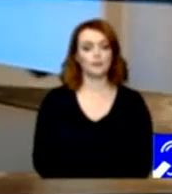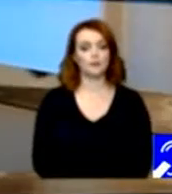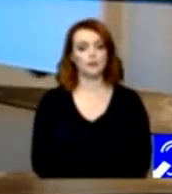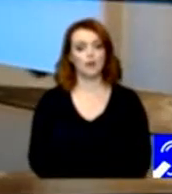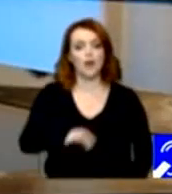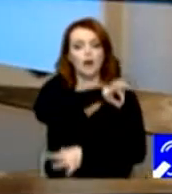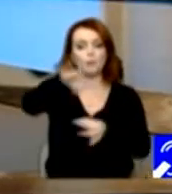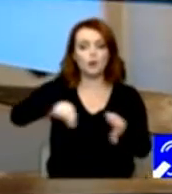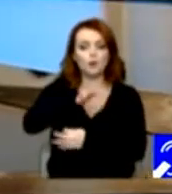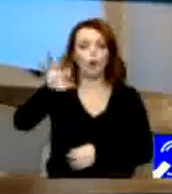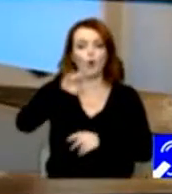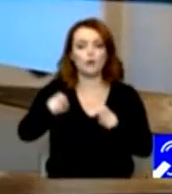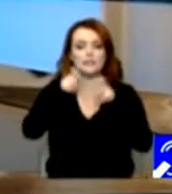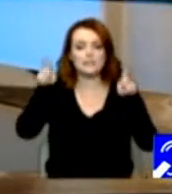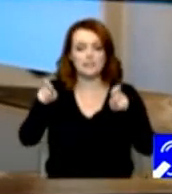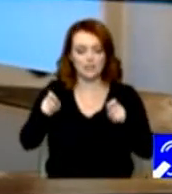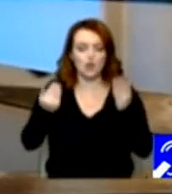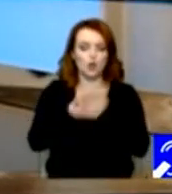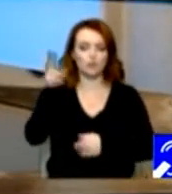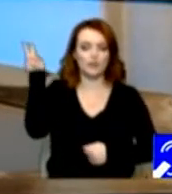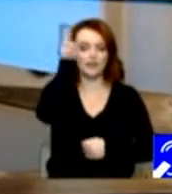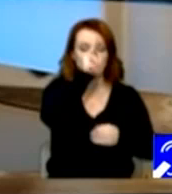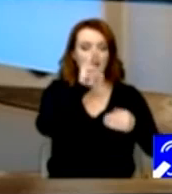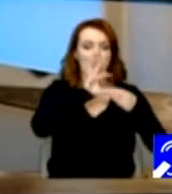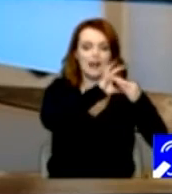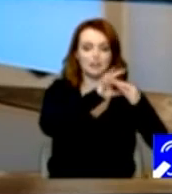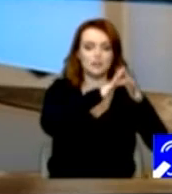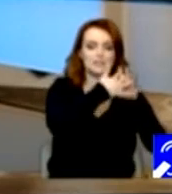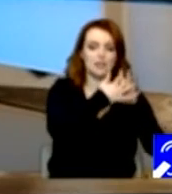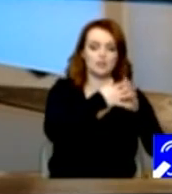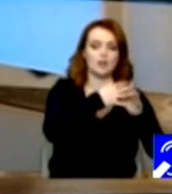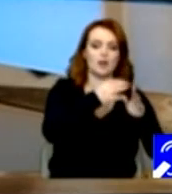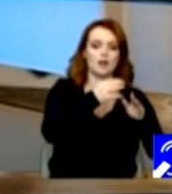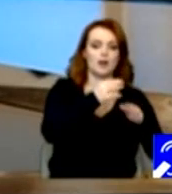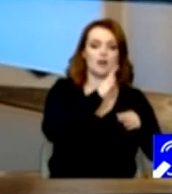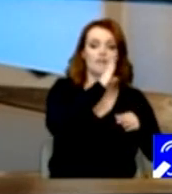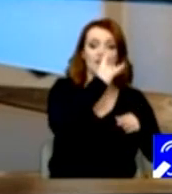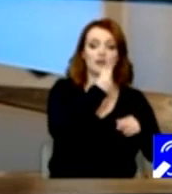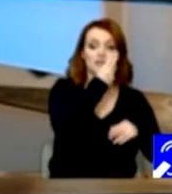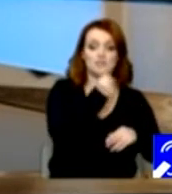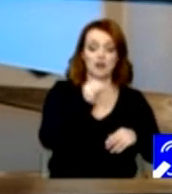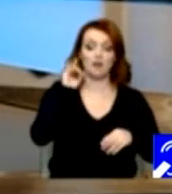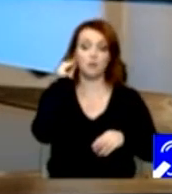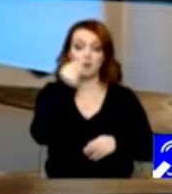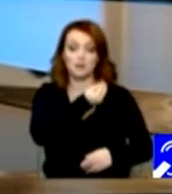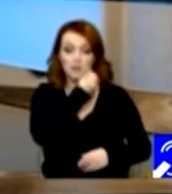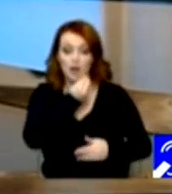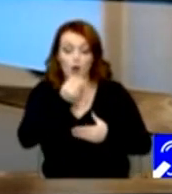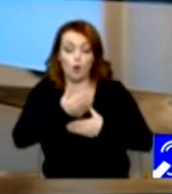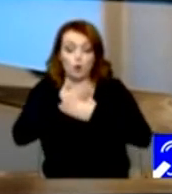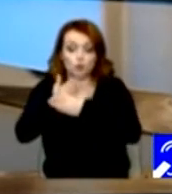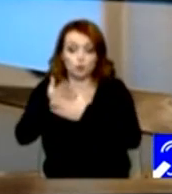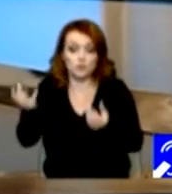proiectul privind deschiderea liniei de troleibuz între satul varnița și orașul bender cu sprijinul financiar al partenerilor internaționali